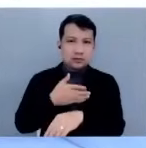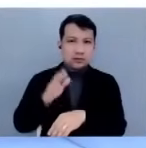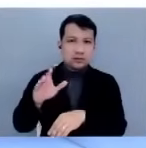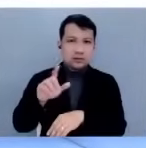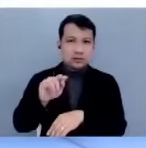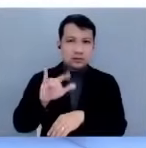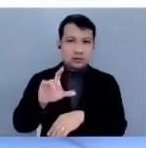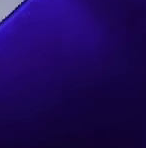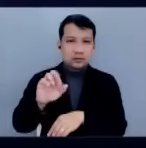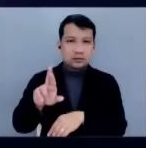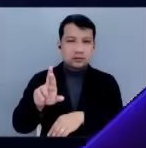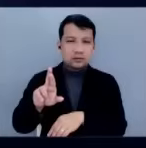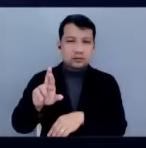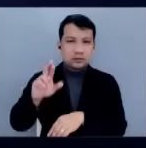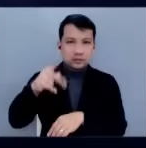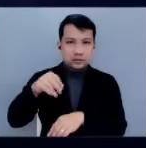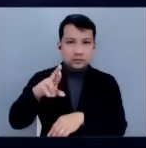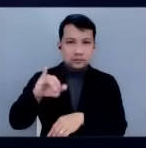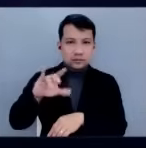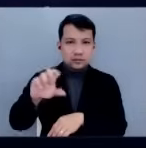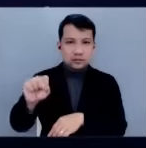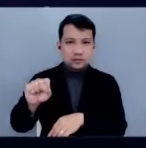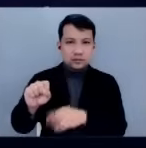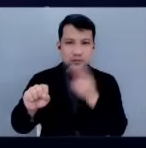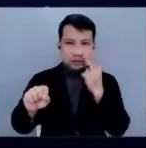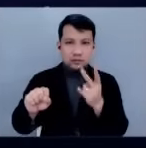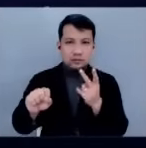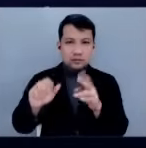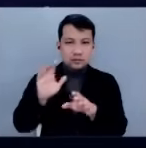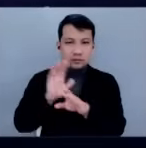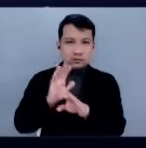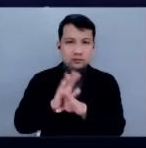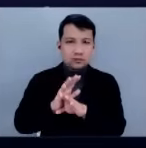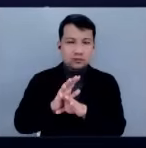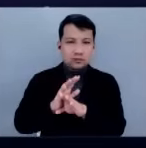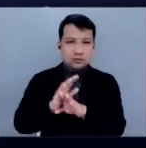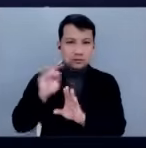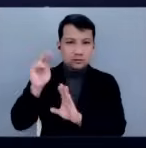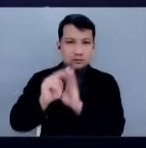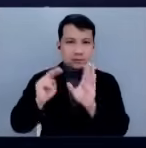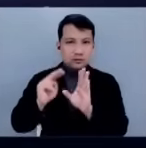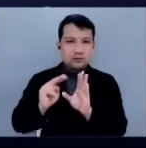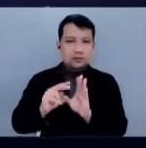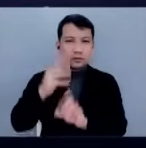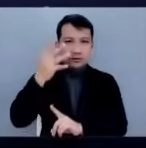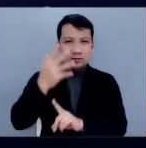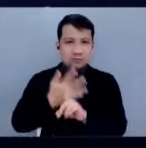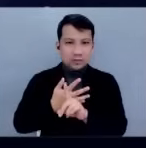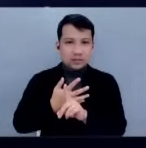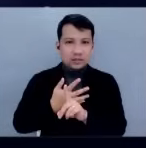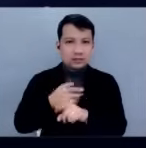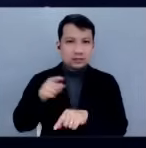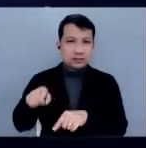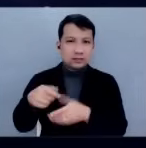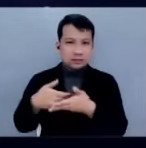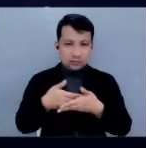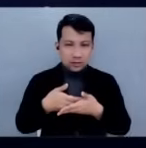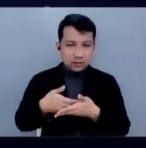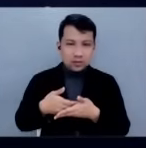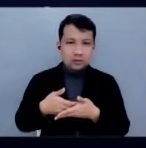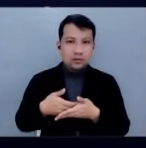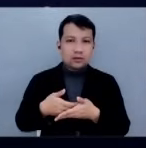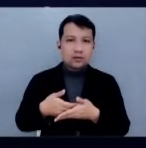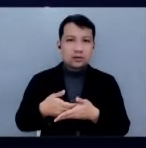sa Paris. Kita yan sa mga nag-viral na litrato. 5 buwang gulang pa lang ang baby. Bukod sa manipis